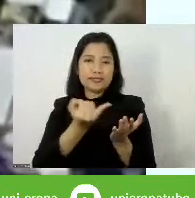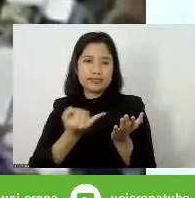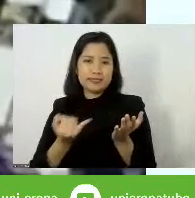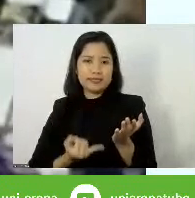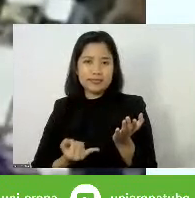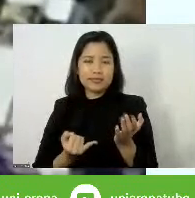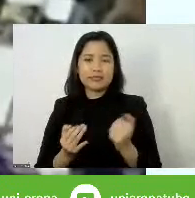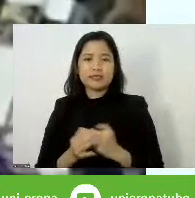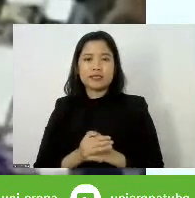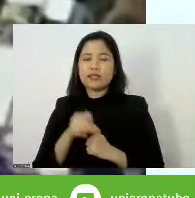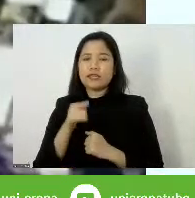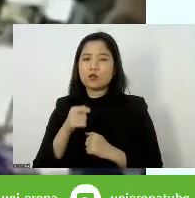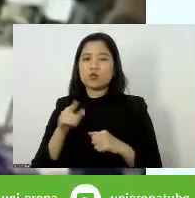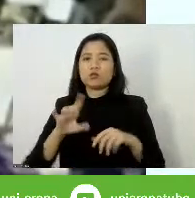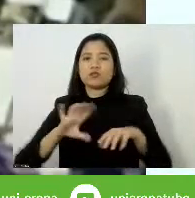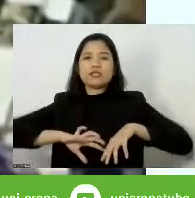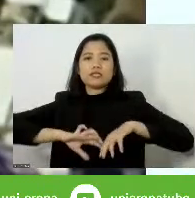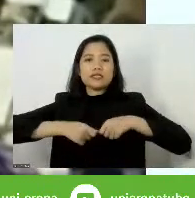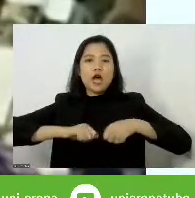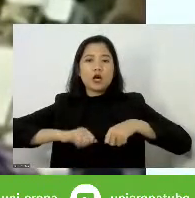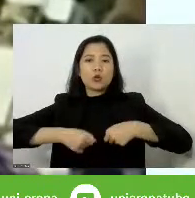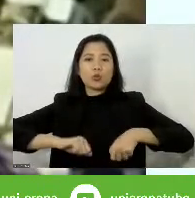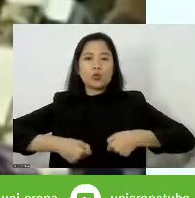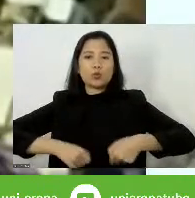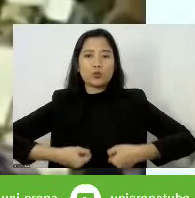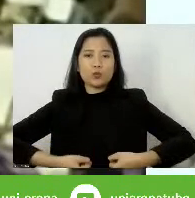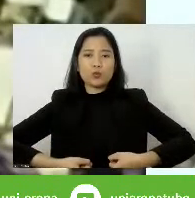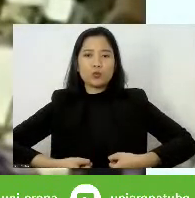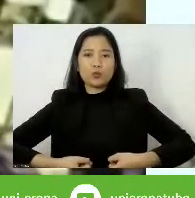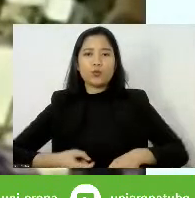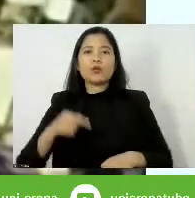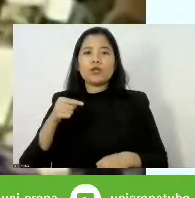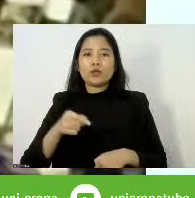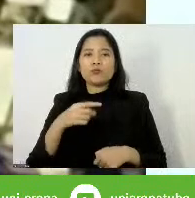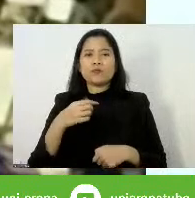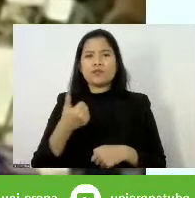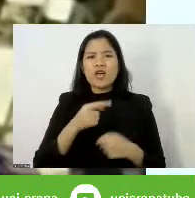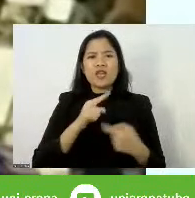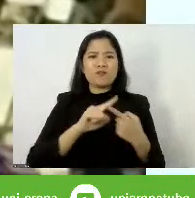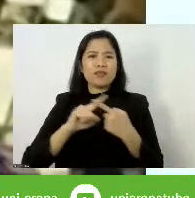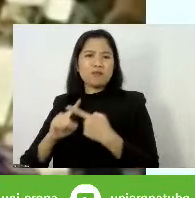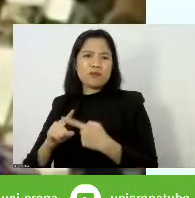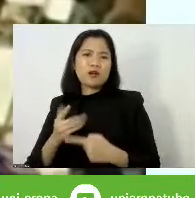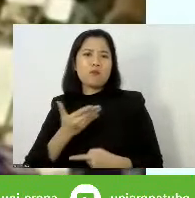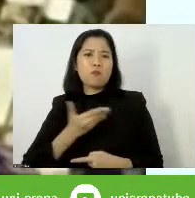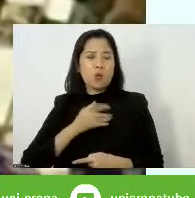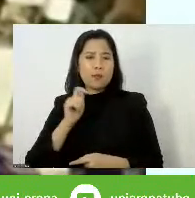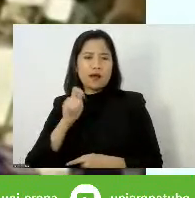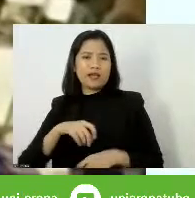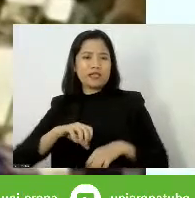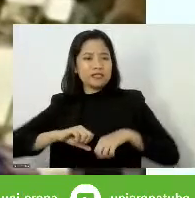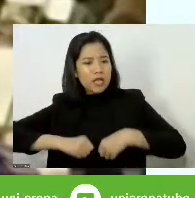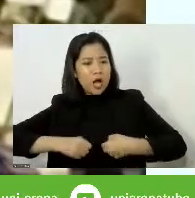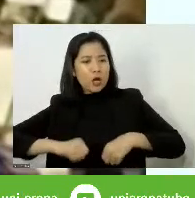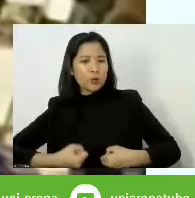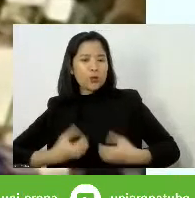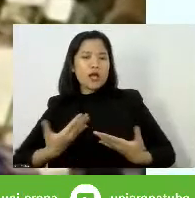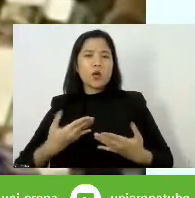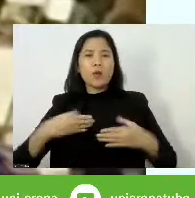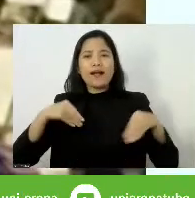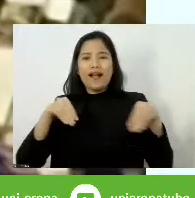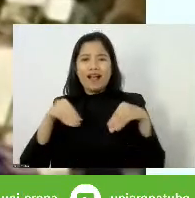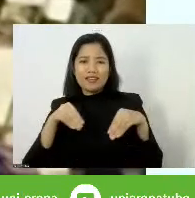ini berupa sarung jadi alternatif sekali buat teman-teman yang menggunakan sarung atau kain bisa